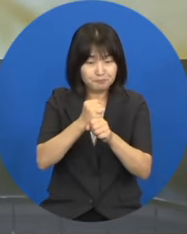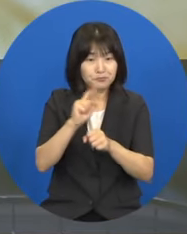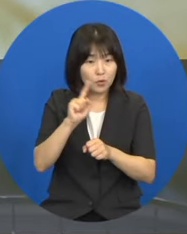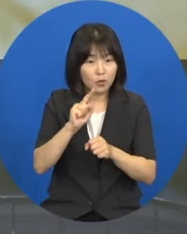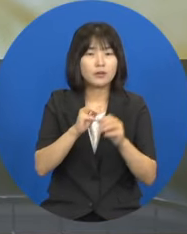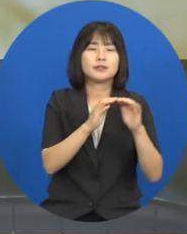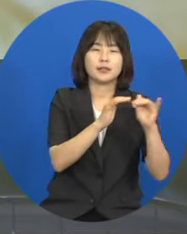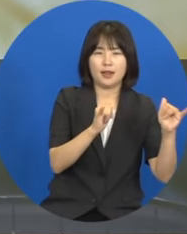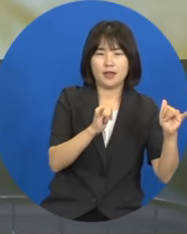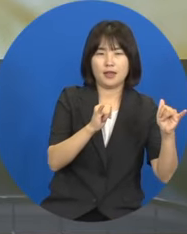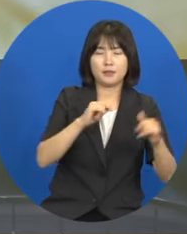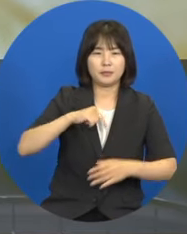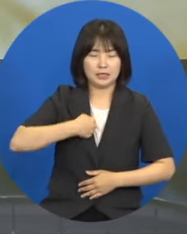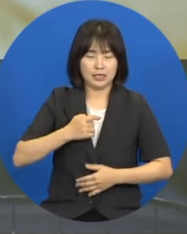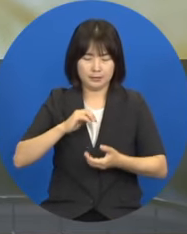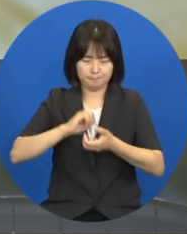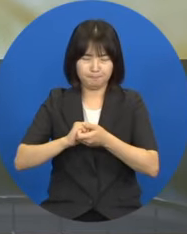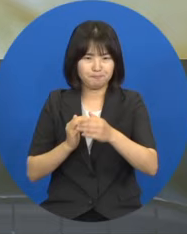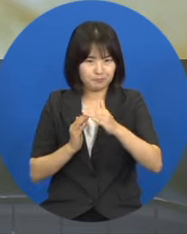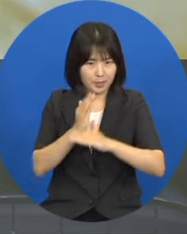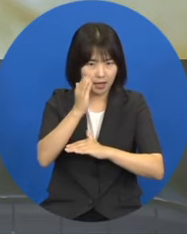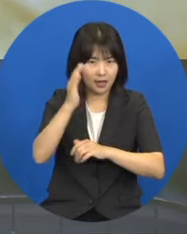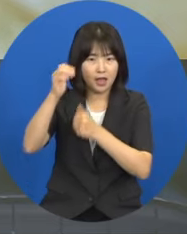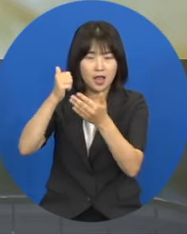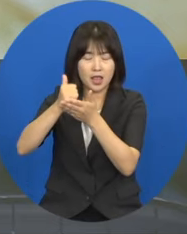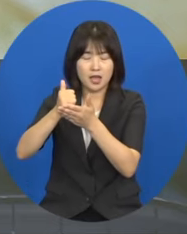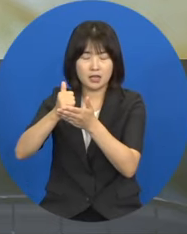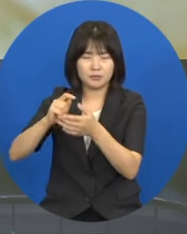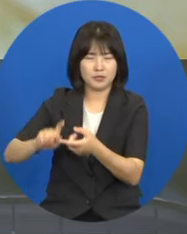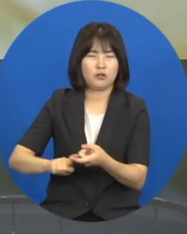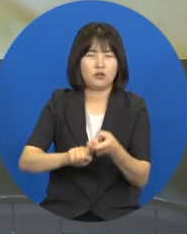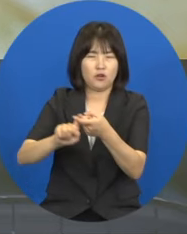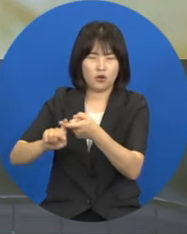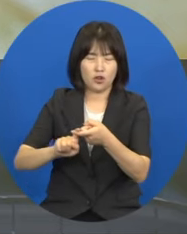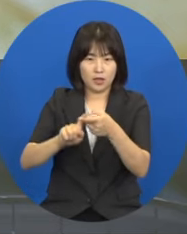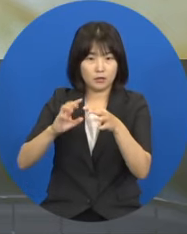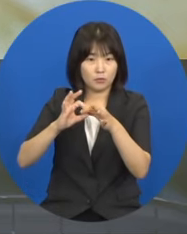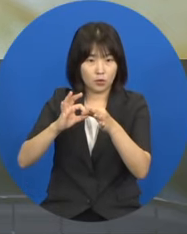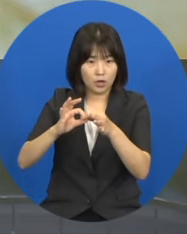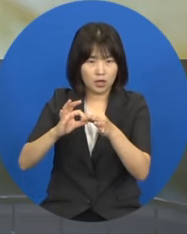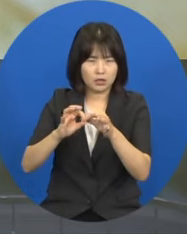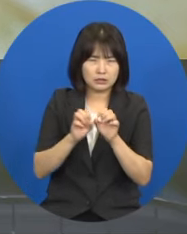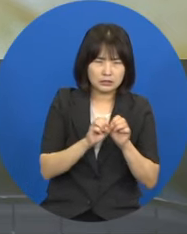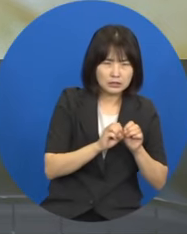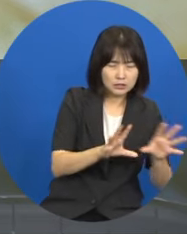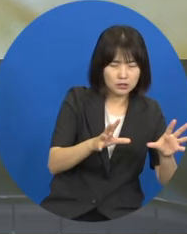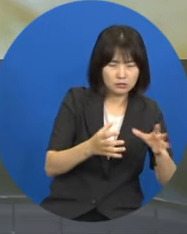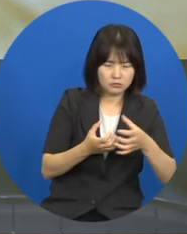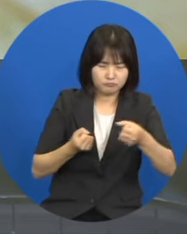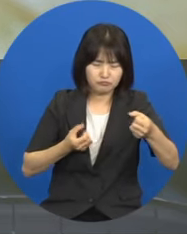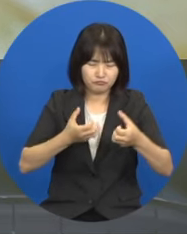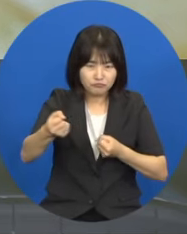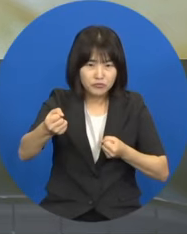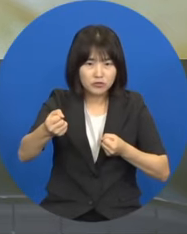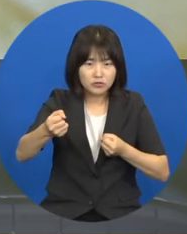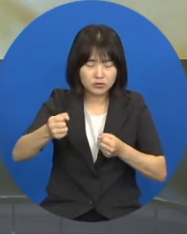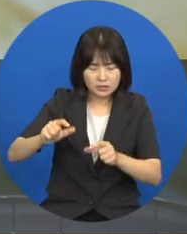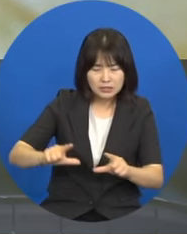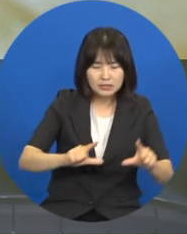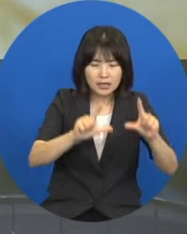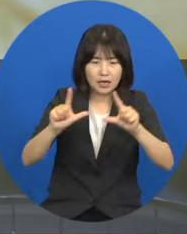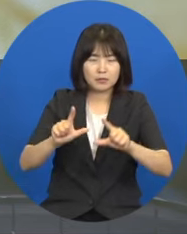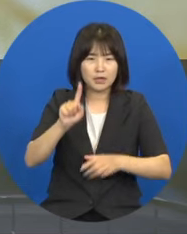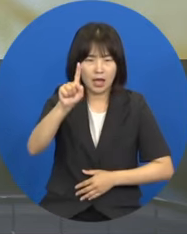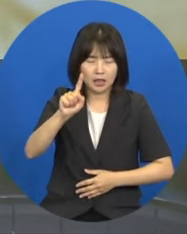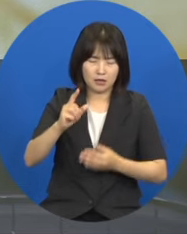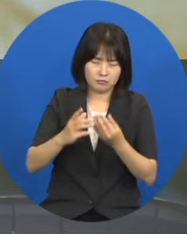사람이 자기를 초월하여 하나님과 연합함으로써 흩어지고 분열되고 나뉜 우리의 삶을